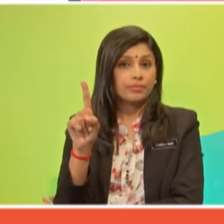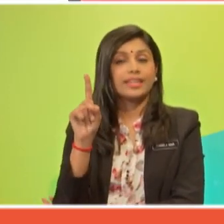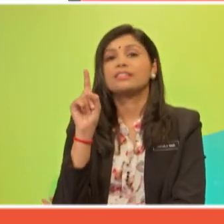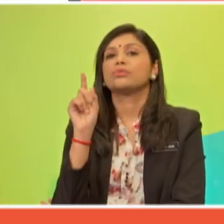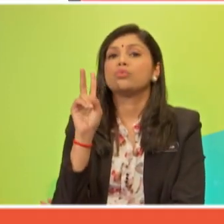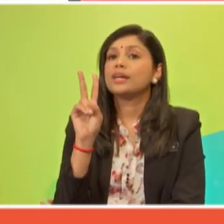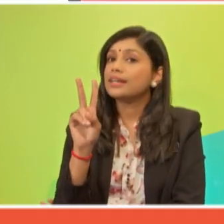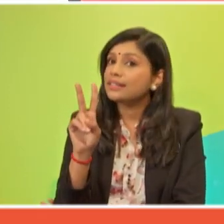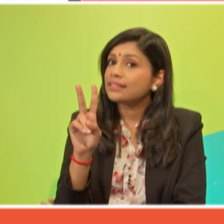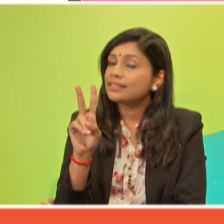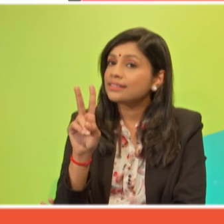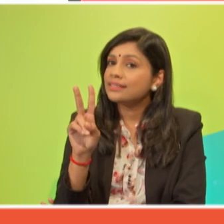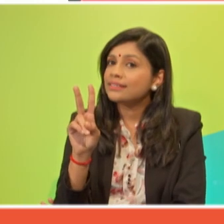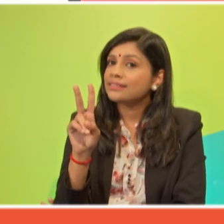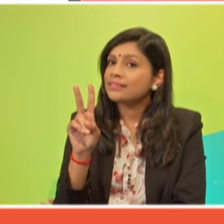dua,